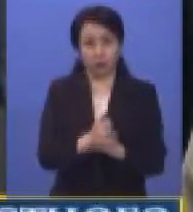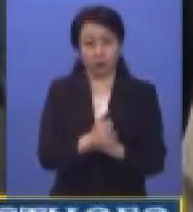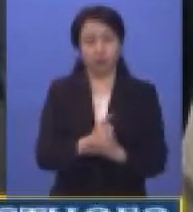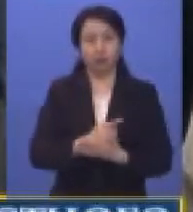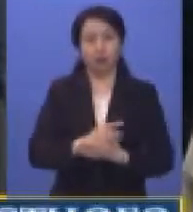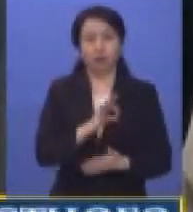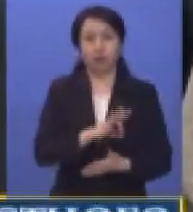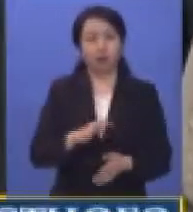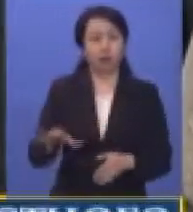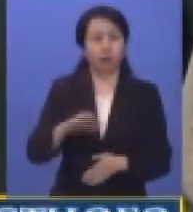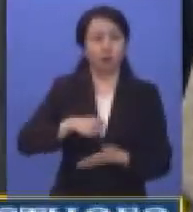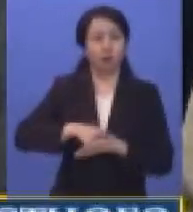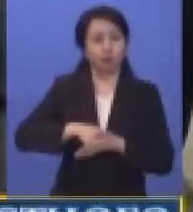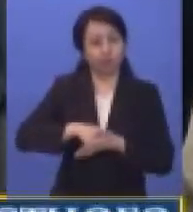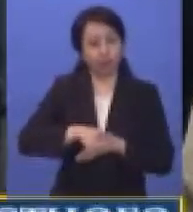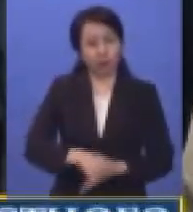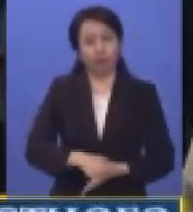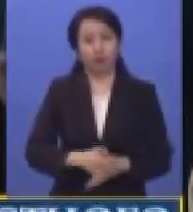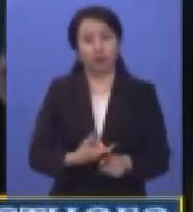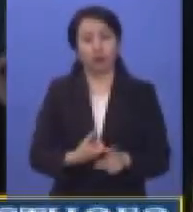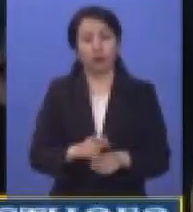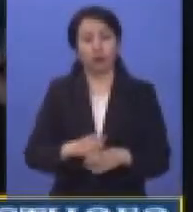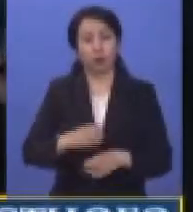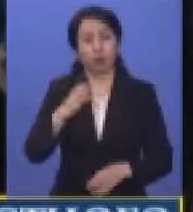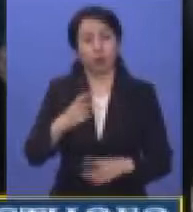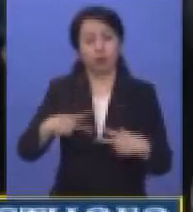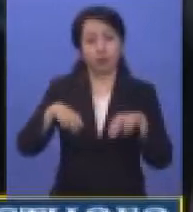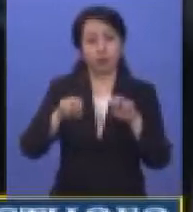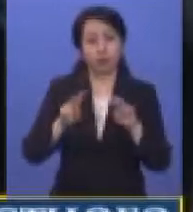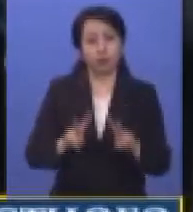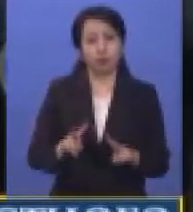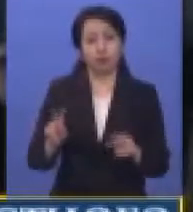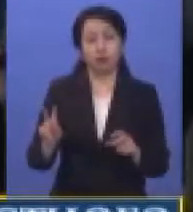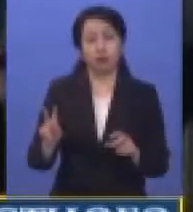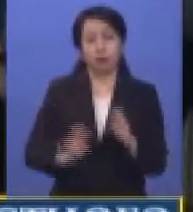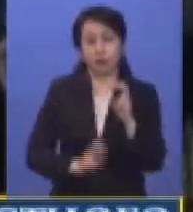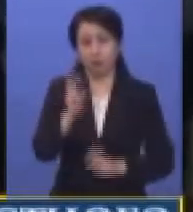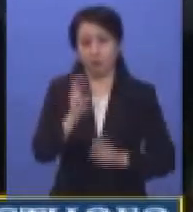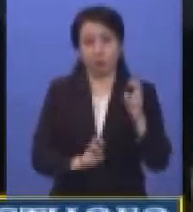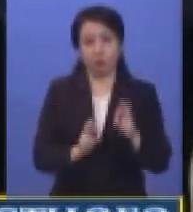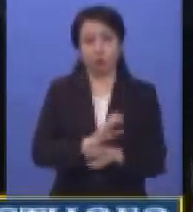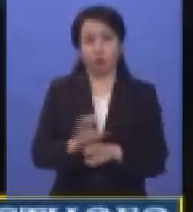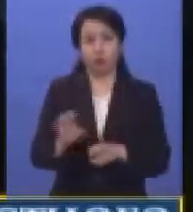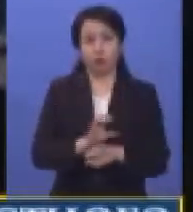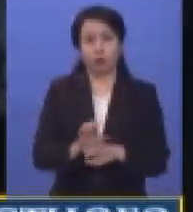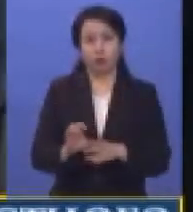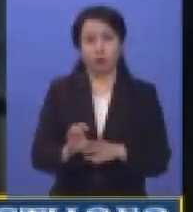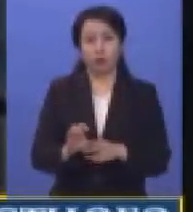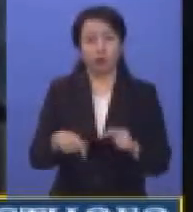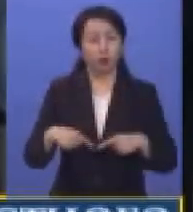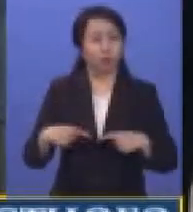давление. Эти трубы выпускают только специализированные заводы. Любую трубу туда не